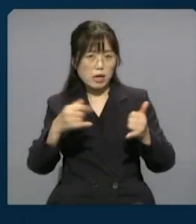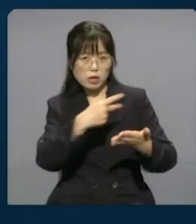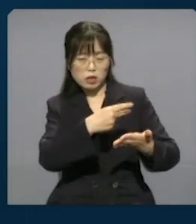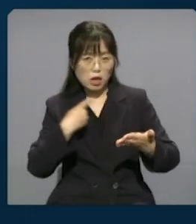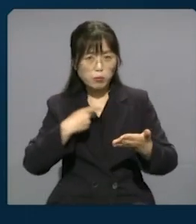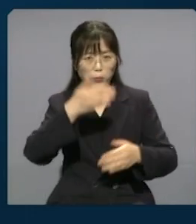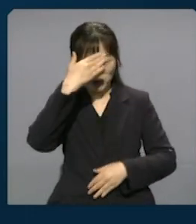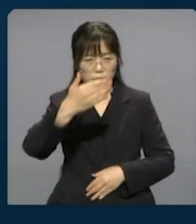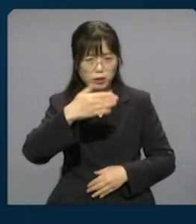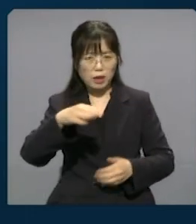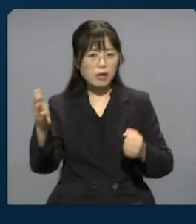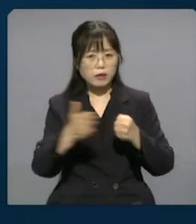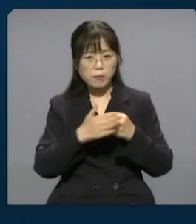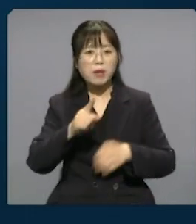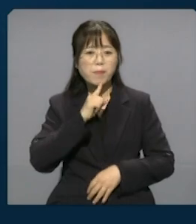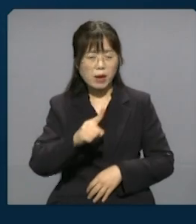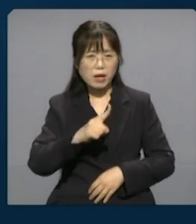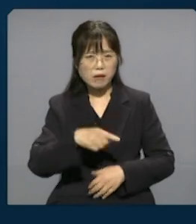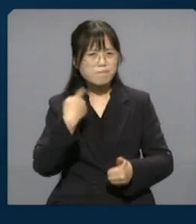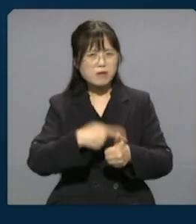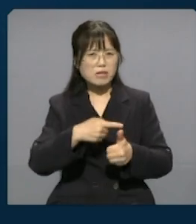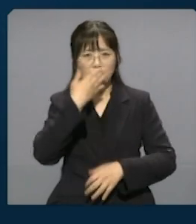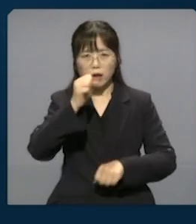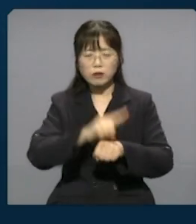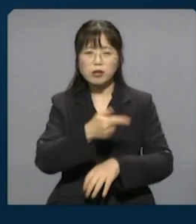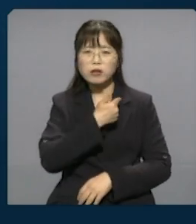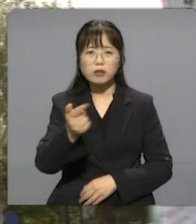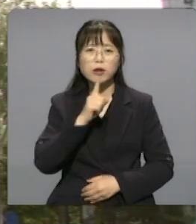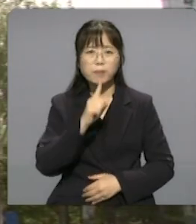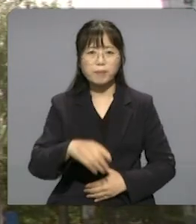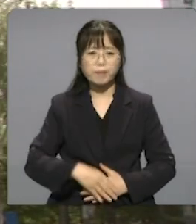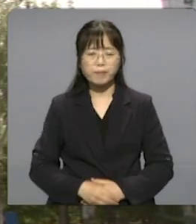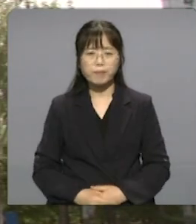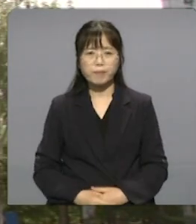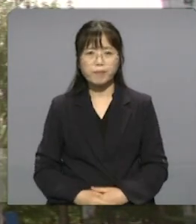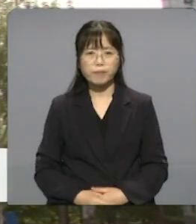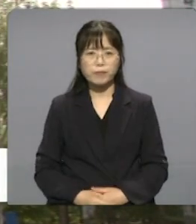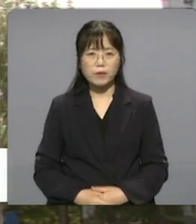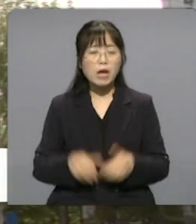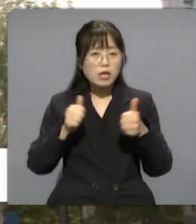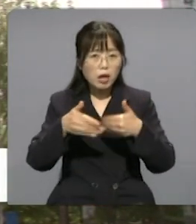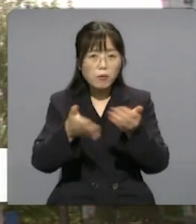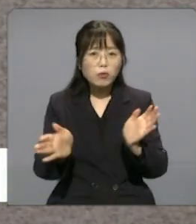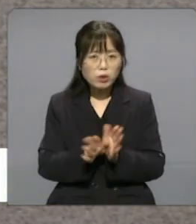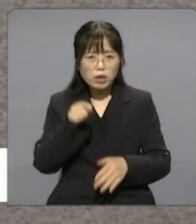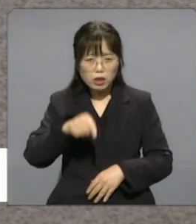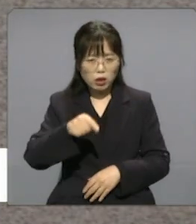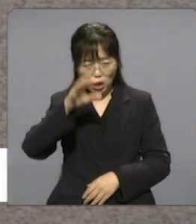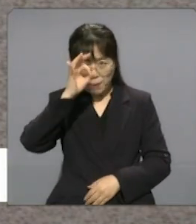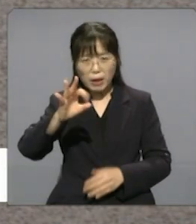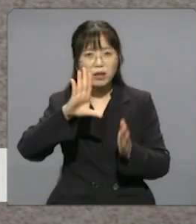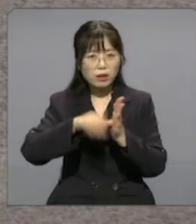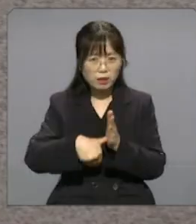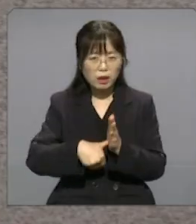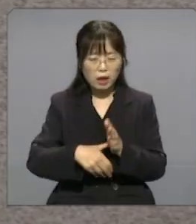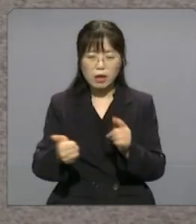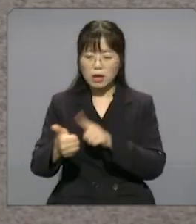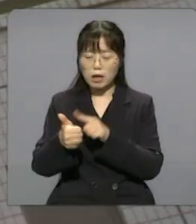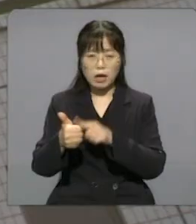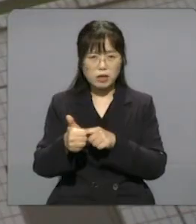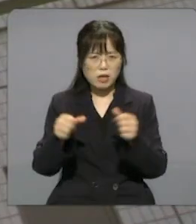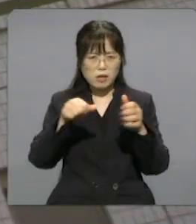변제 회피라고 탓해 비난 가능성이 크다고 지적했습니다. 재판부는 이런 점을 고려할 때